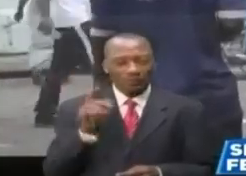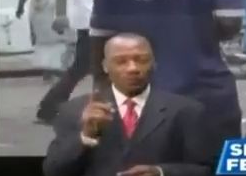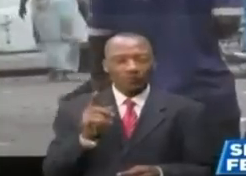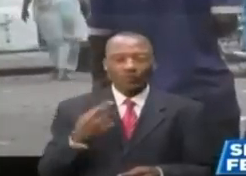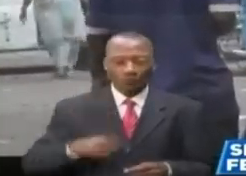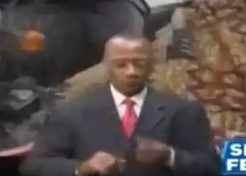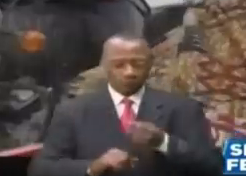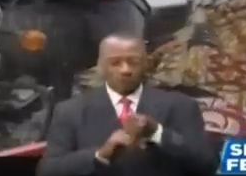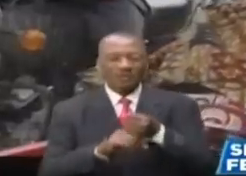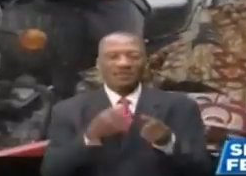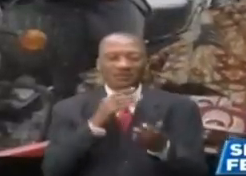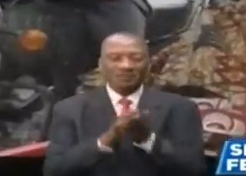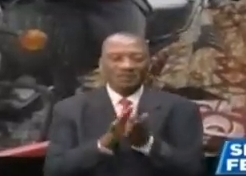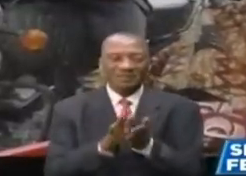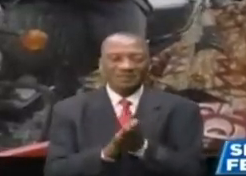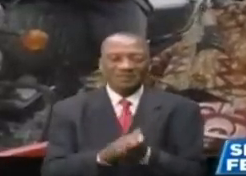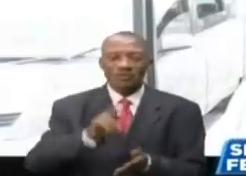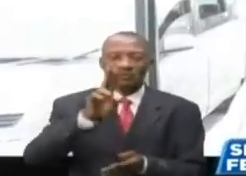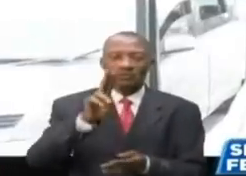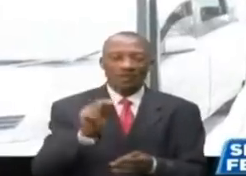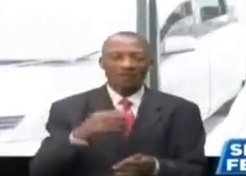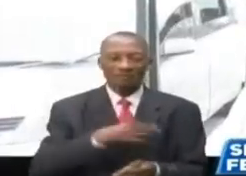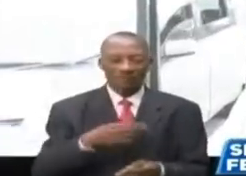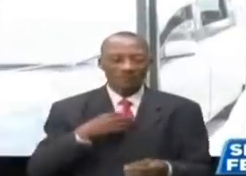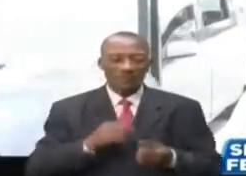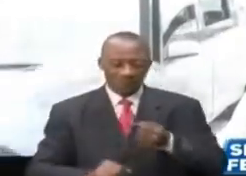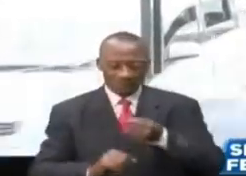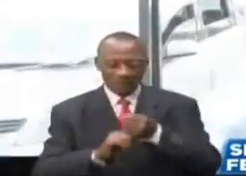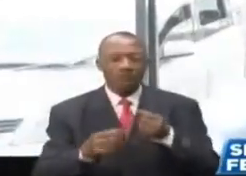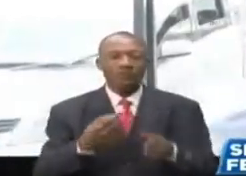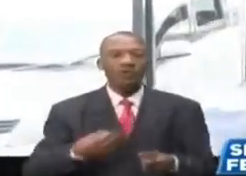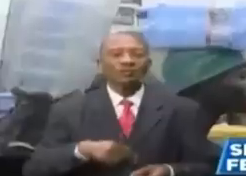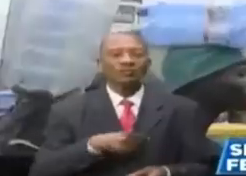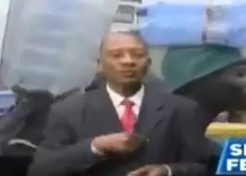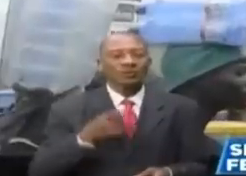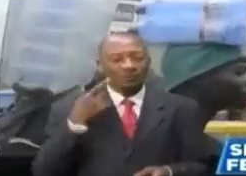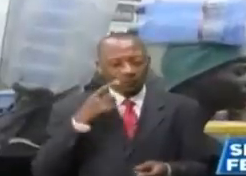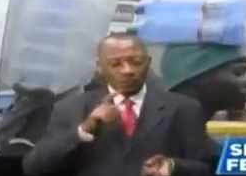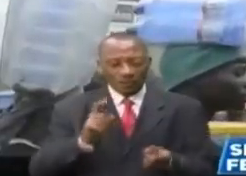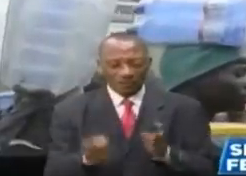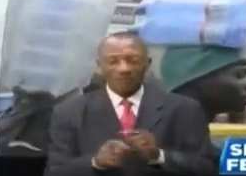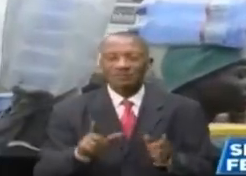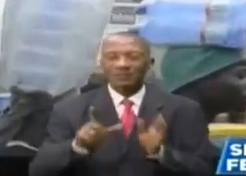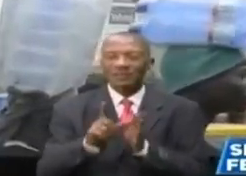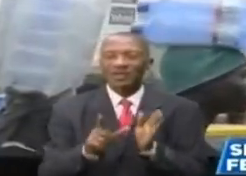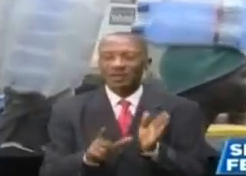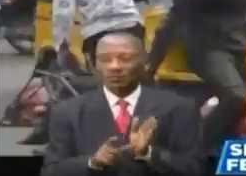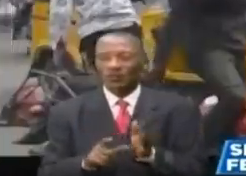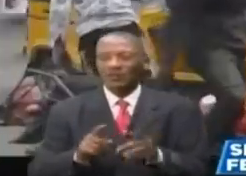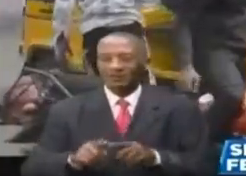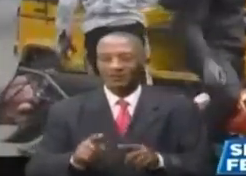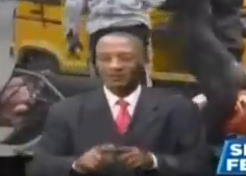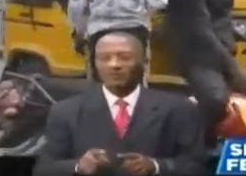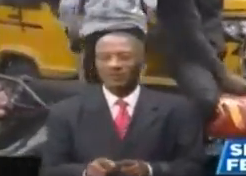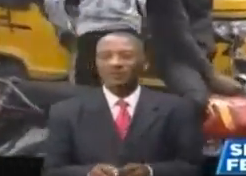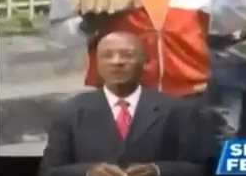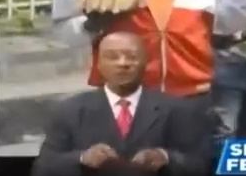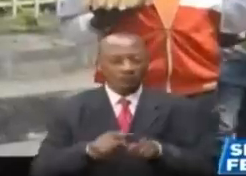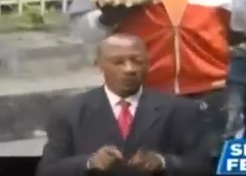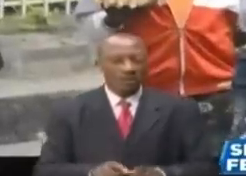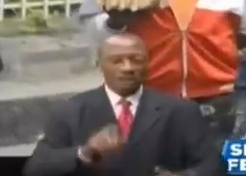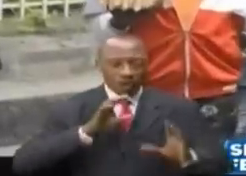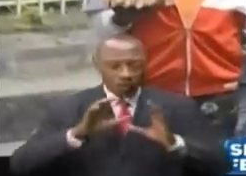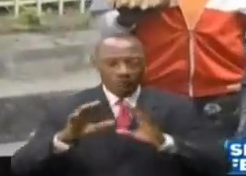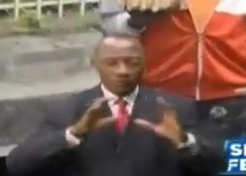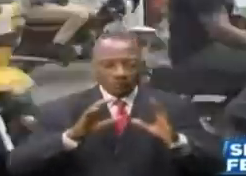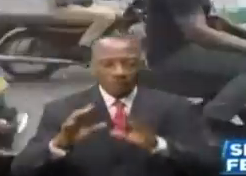femmes entrepreneurs ont reçu des informations nettes et claires sur leur promotion, participation et autonomisation. Elles se sont réjouies de ce